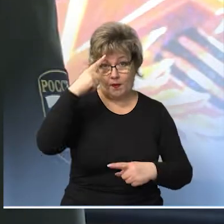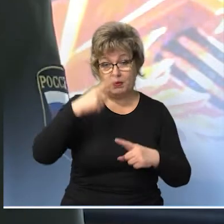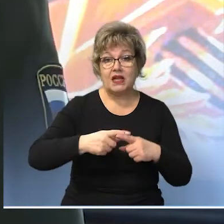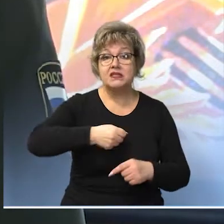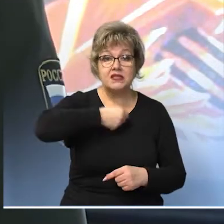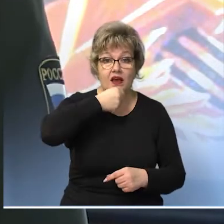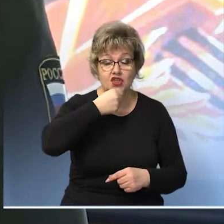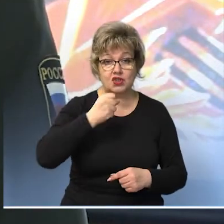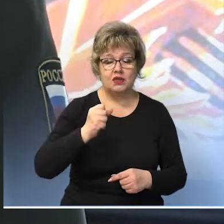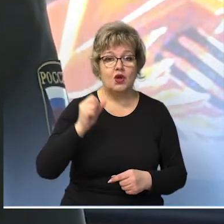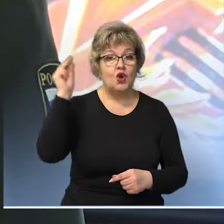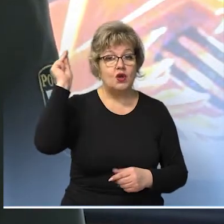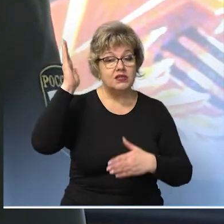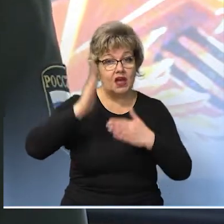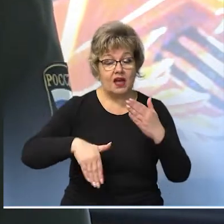мой старший брат